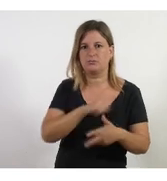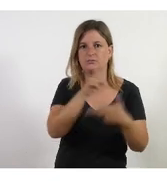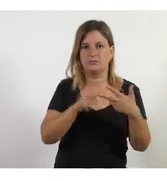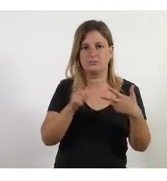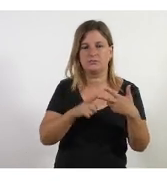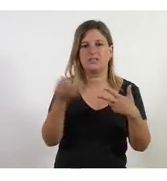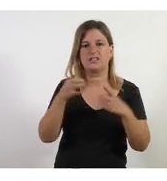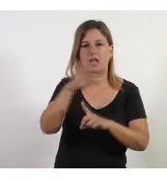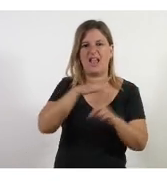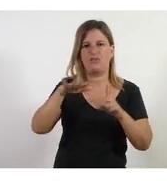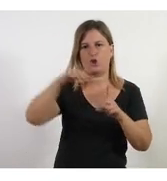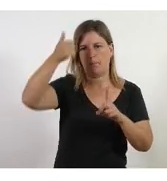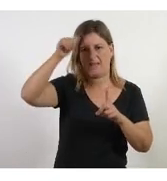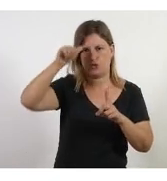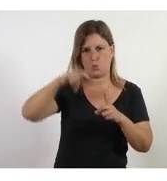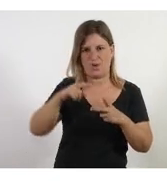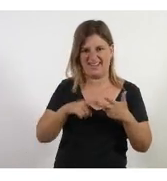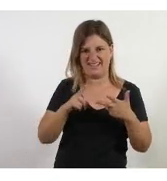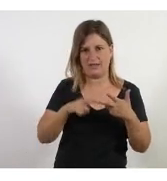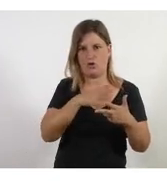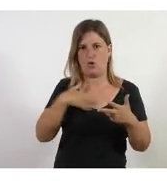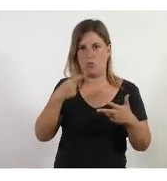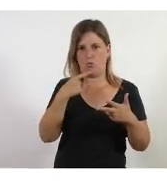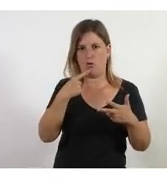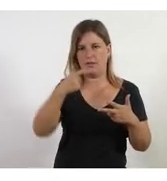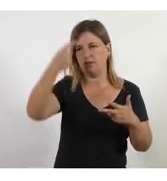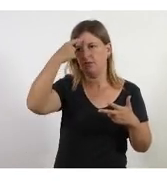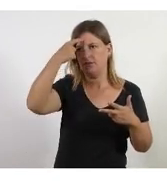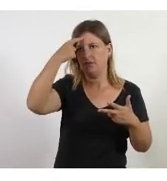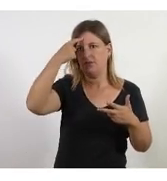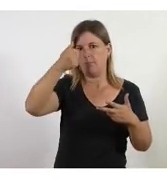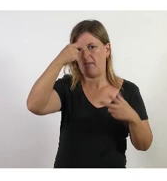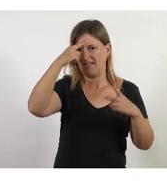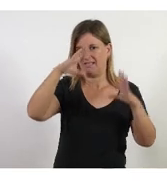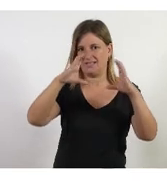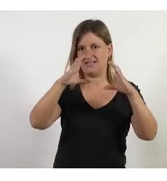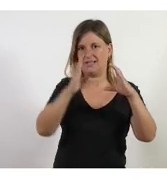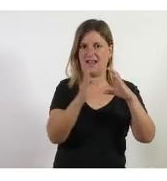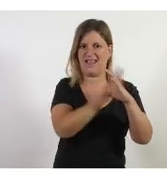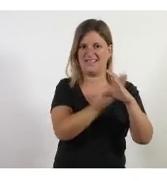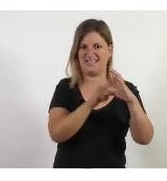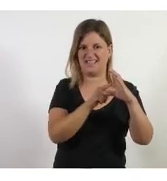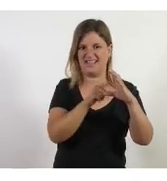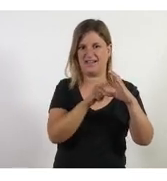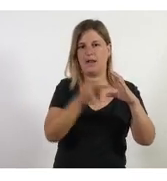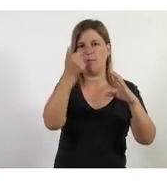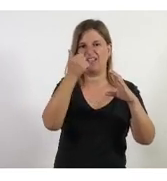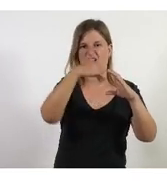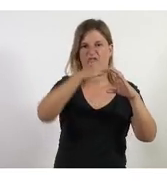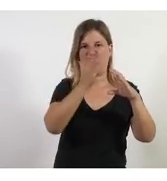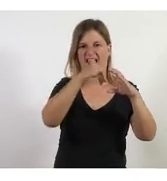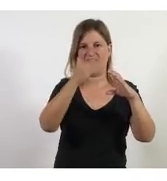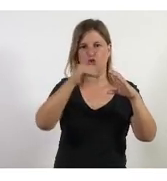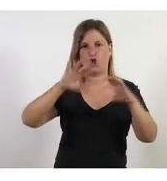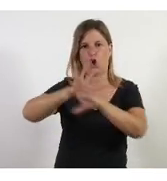Estem en un entorn molt masculinitzat. Què vol dir? Que ens predomina a l'hemisferi esquerre. I a l'hemisferi esquerre és el que veu les fraccions, no les